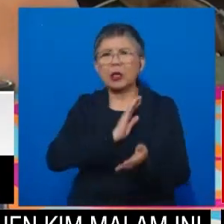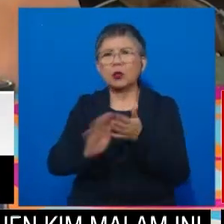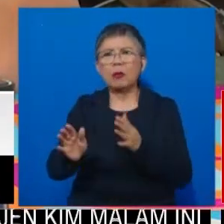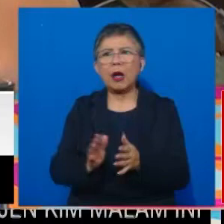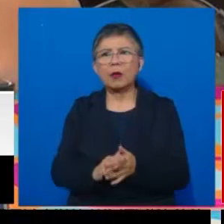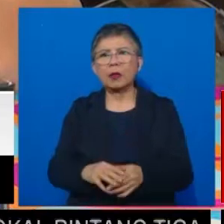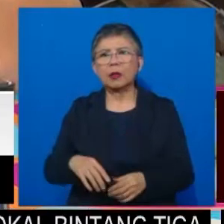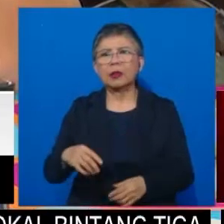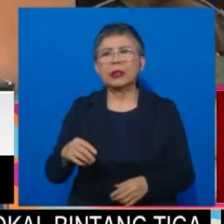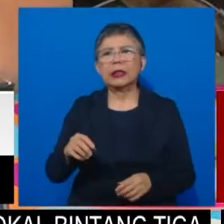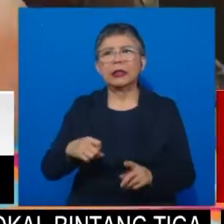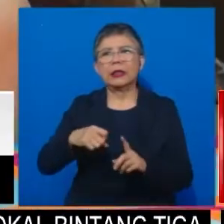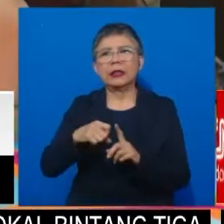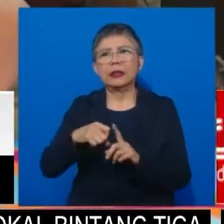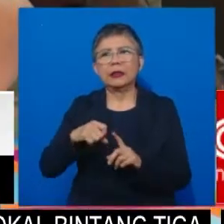klinik ya.